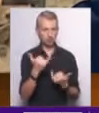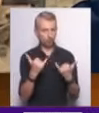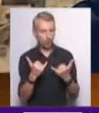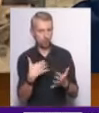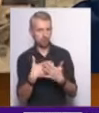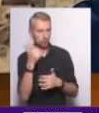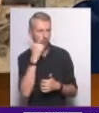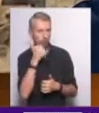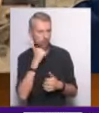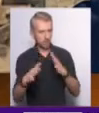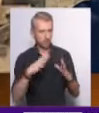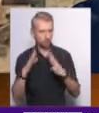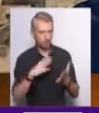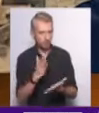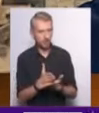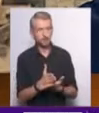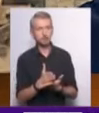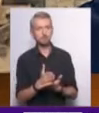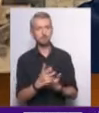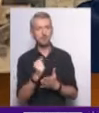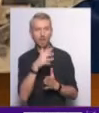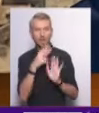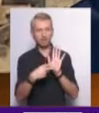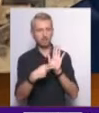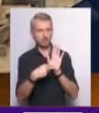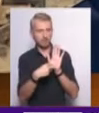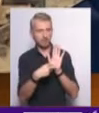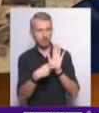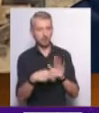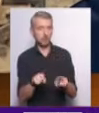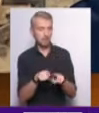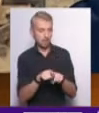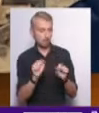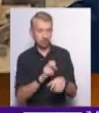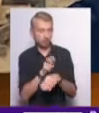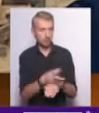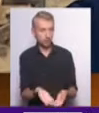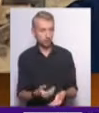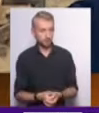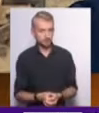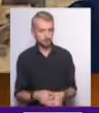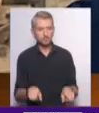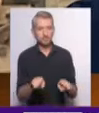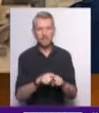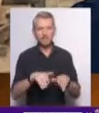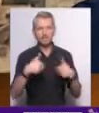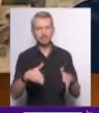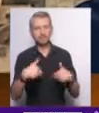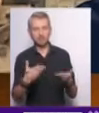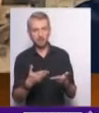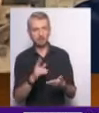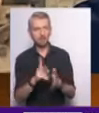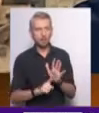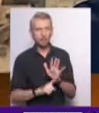тренування відбуваються на 7 годину, тому так само може долучатися. І такі ініціативи, як почалися